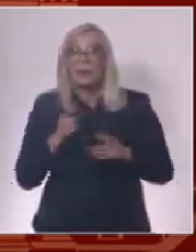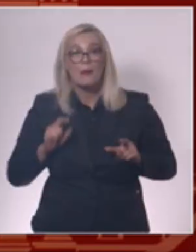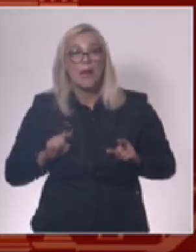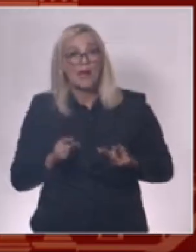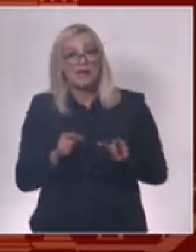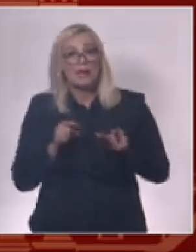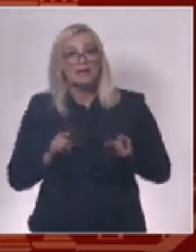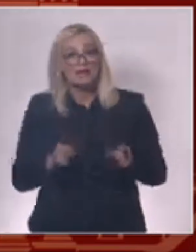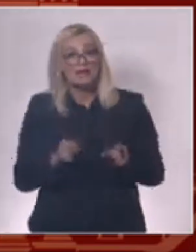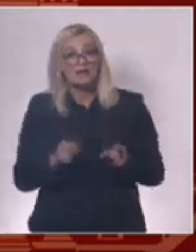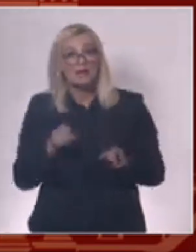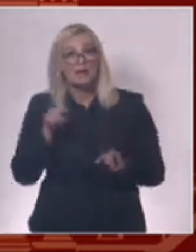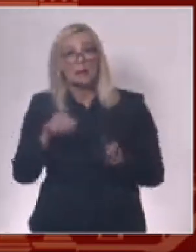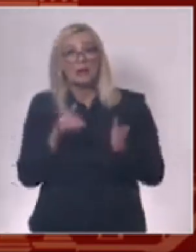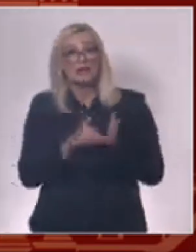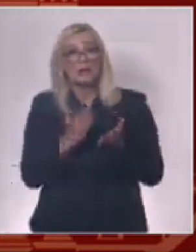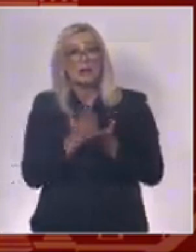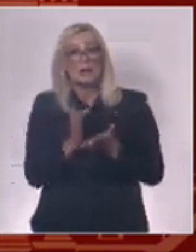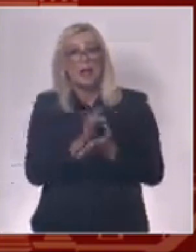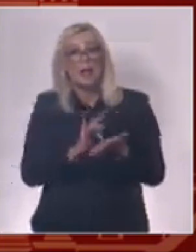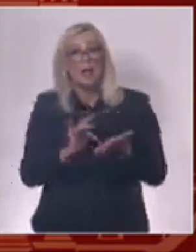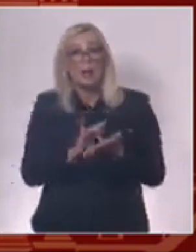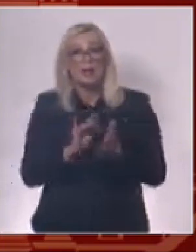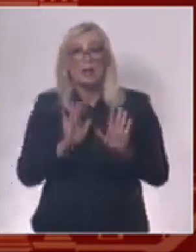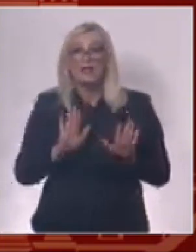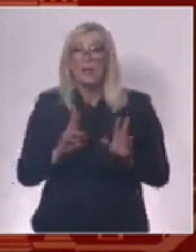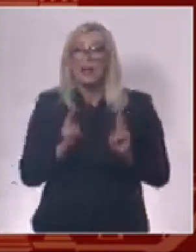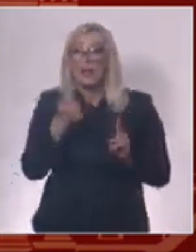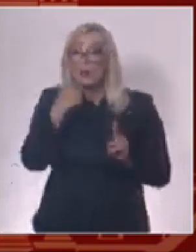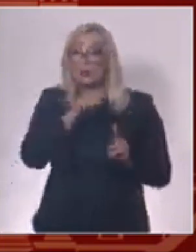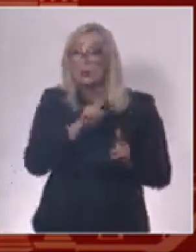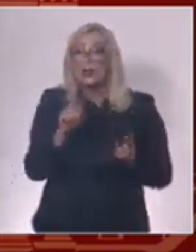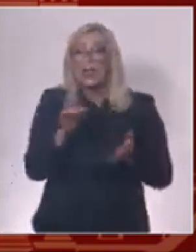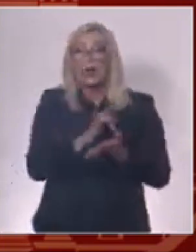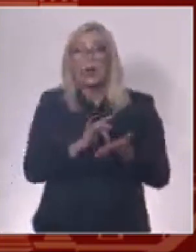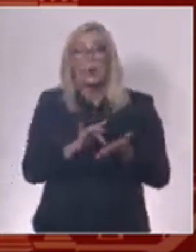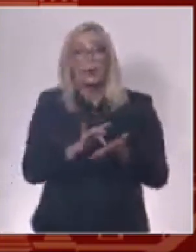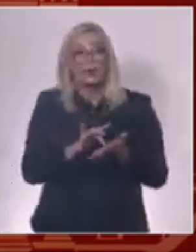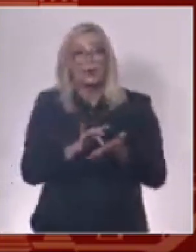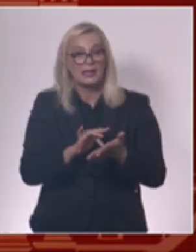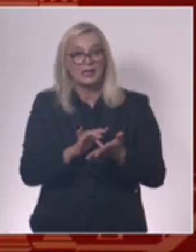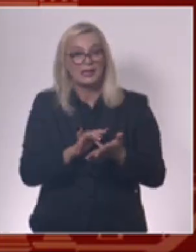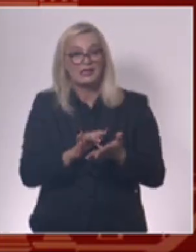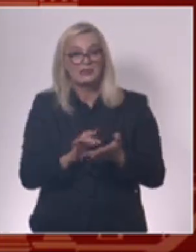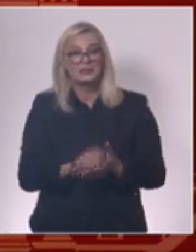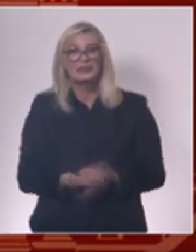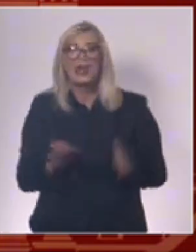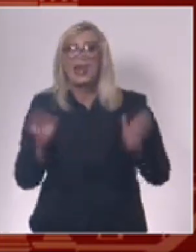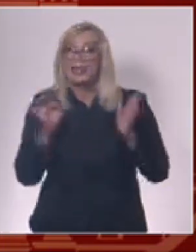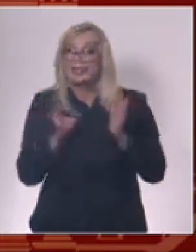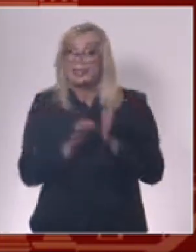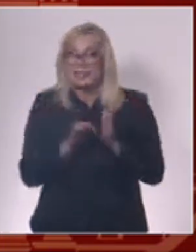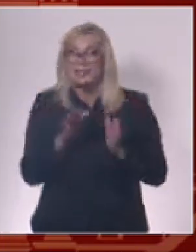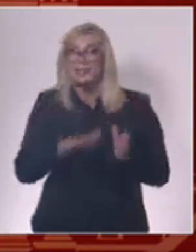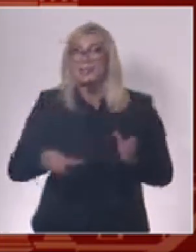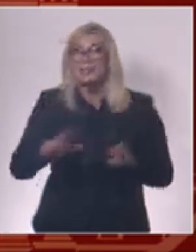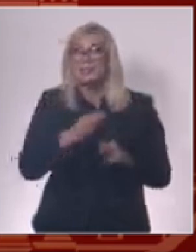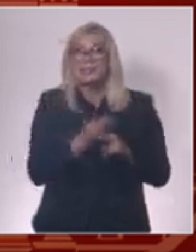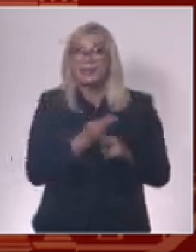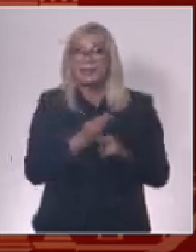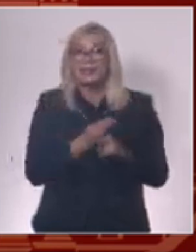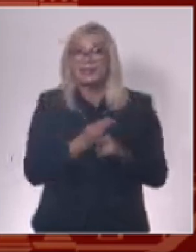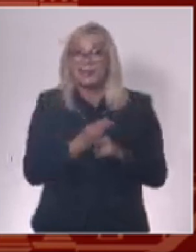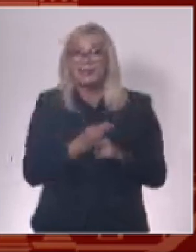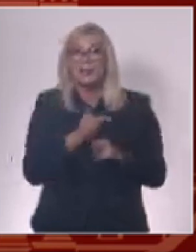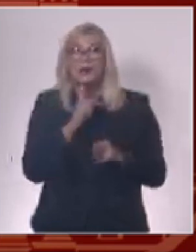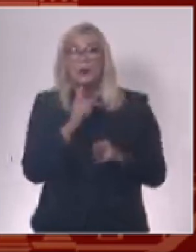иницијатива, тогаш таа треба да е комплетна, а вака како што е не е комплетна, и на крајот од денот целта на сите држави од регионот е